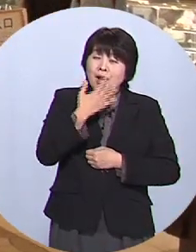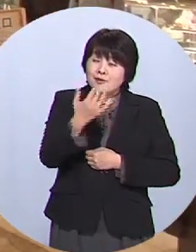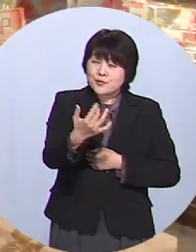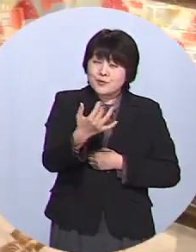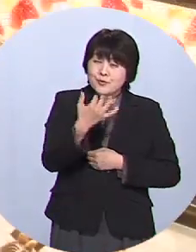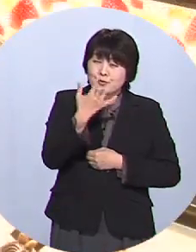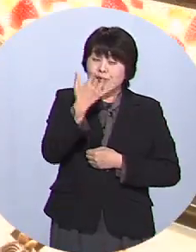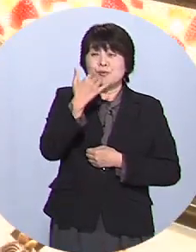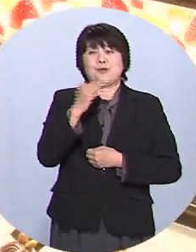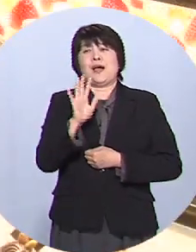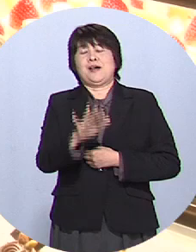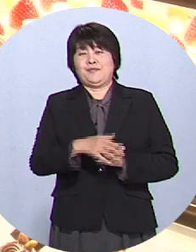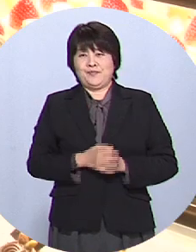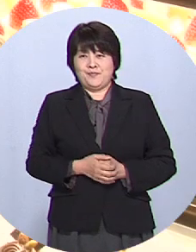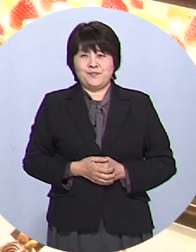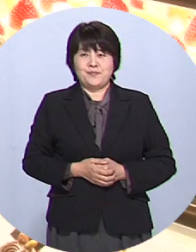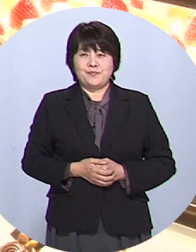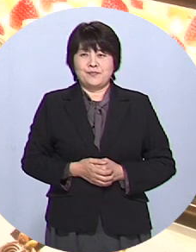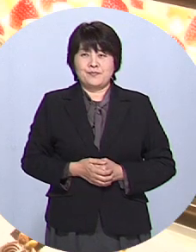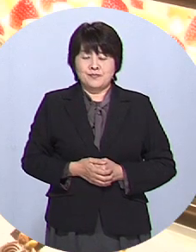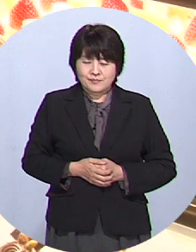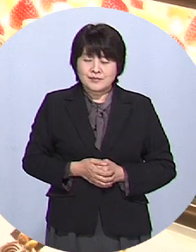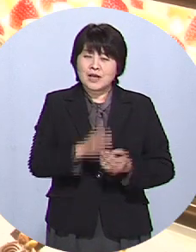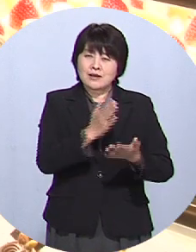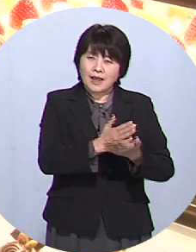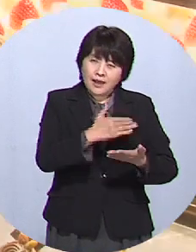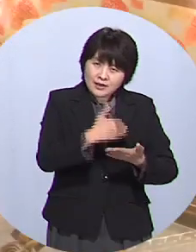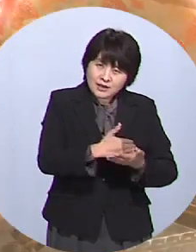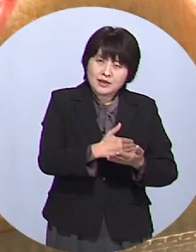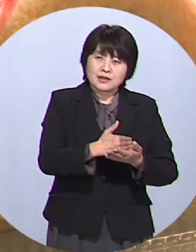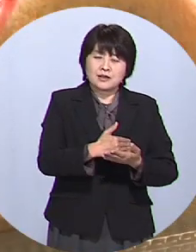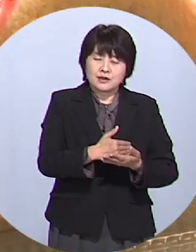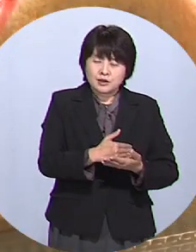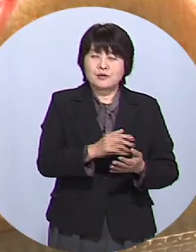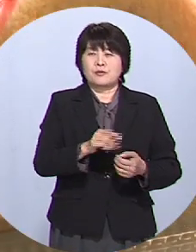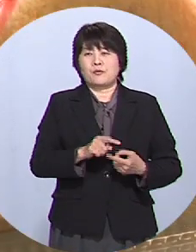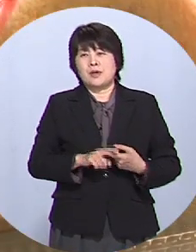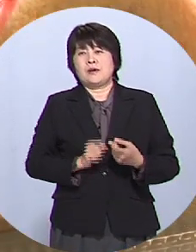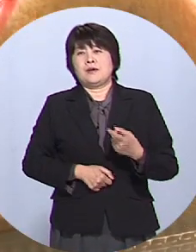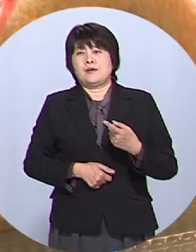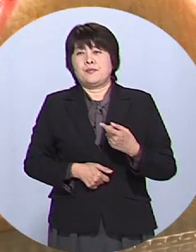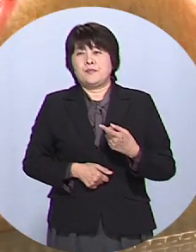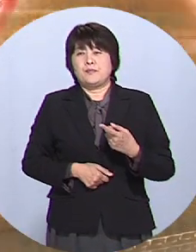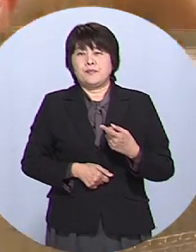に包まれます。フルーツいっぱいのケーキなどの洋菓子、